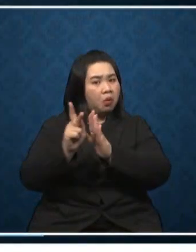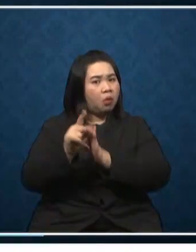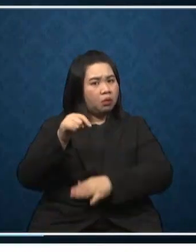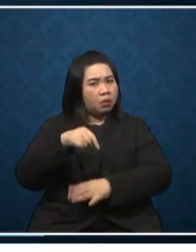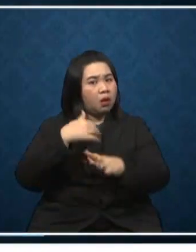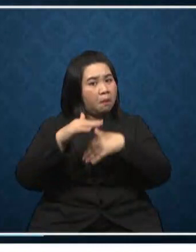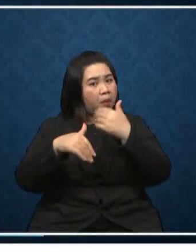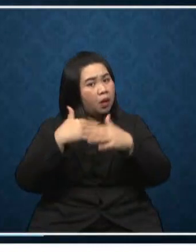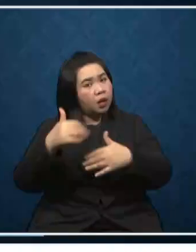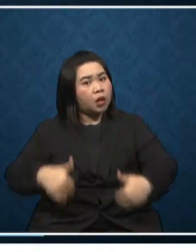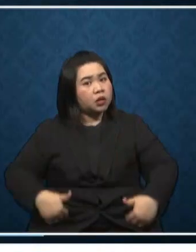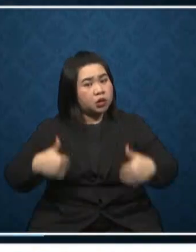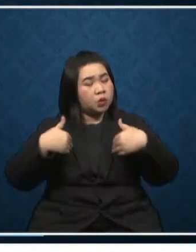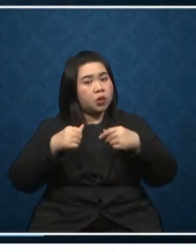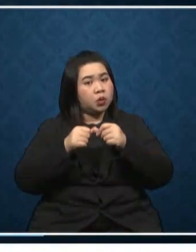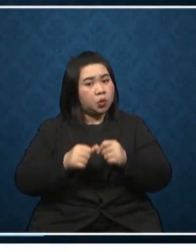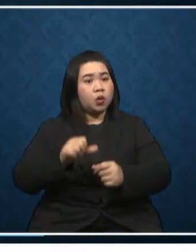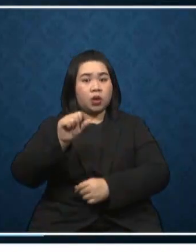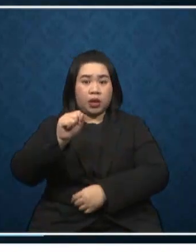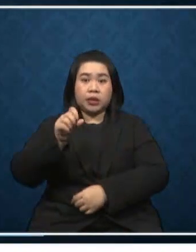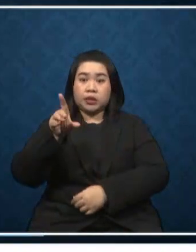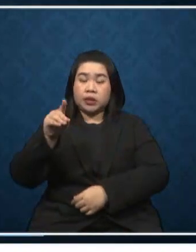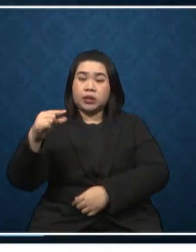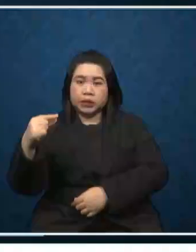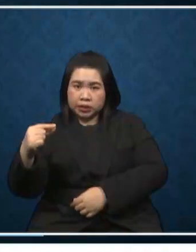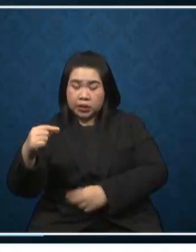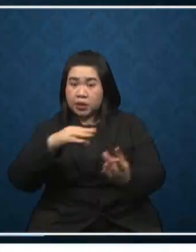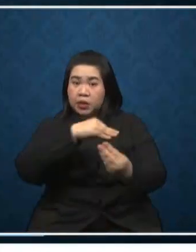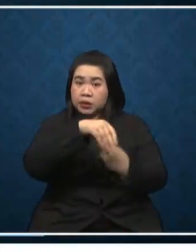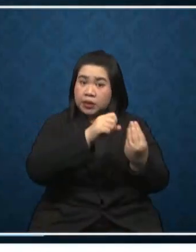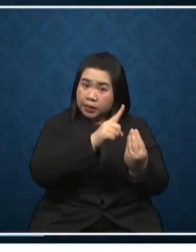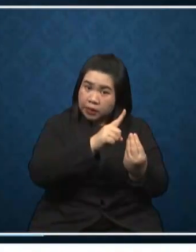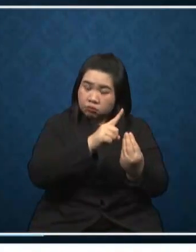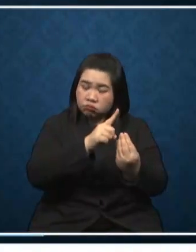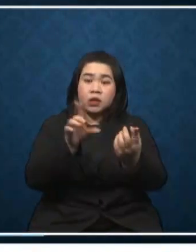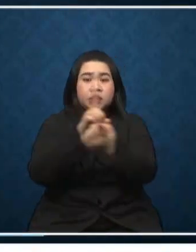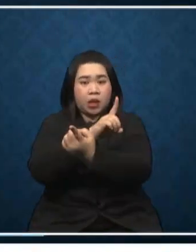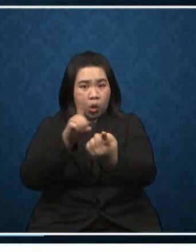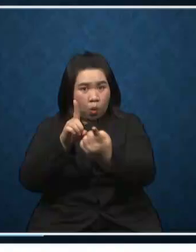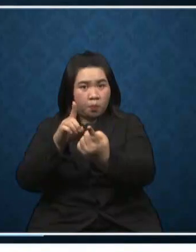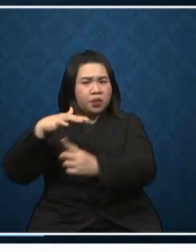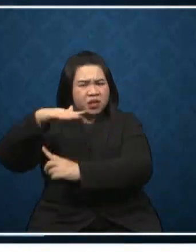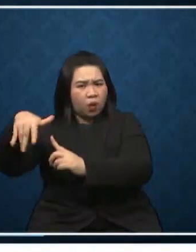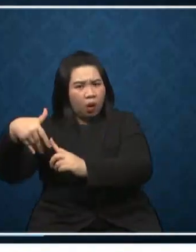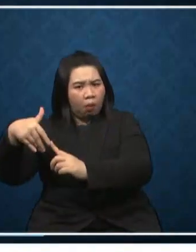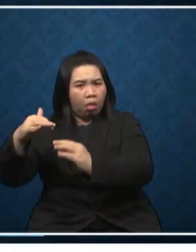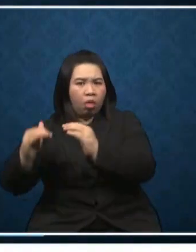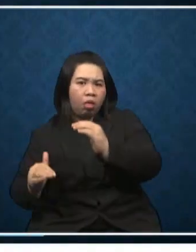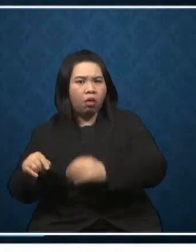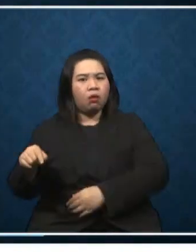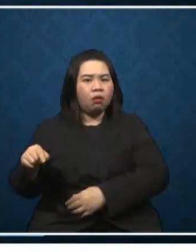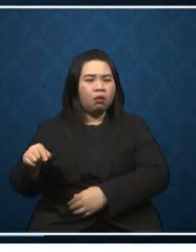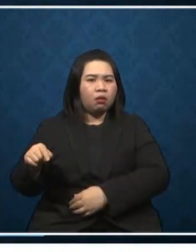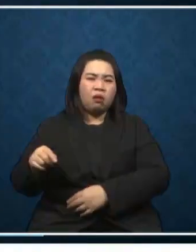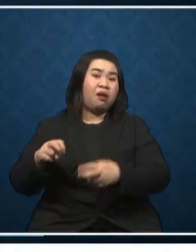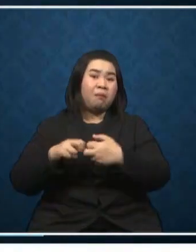ต้พัฒนายังยืนแตพก abund ควรคัื้ส่ός manusjug hardshipในเหตุกณ